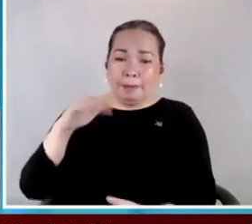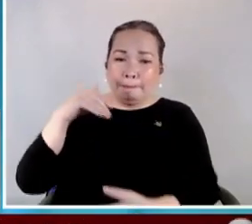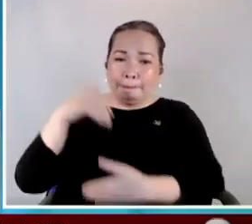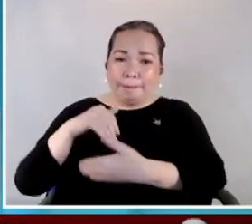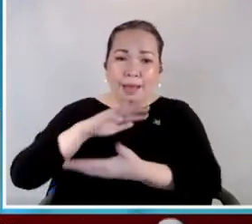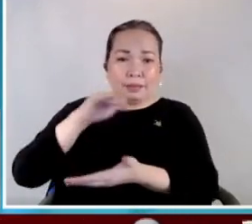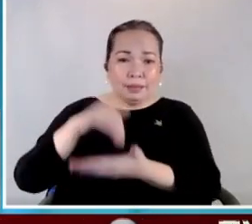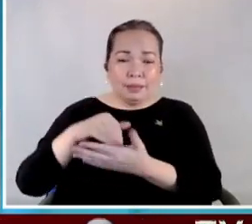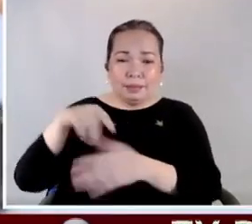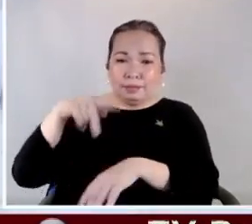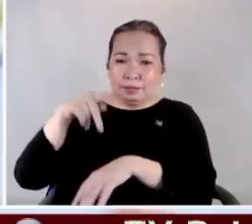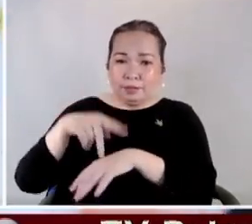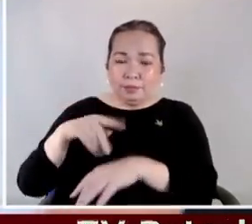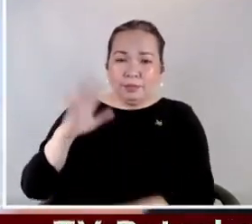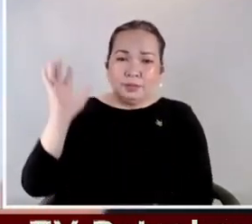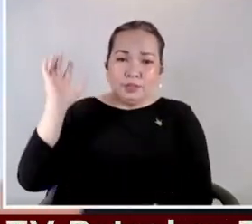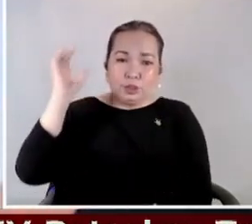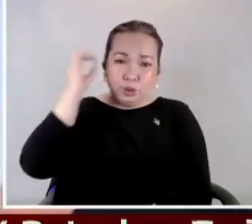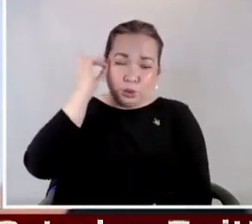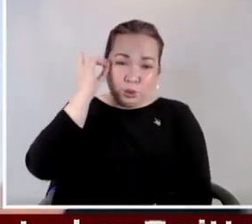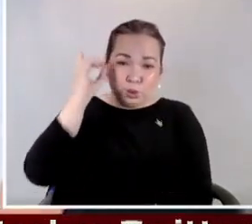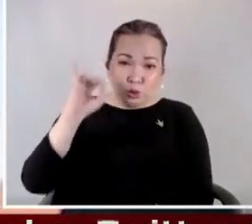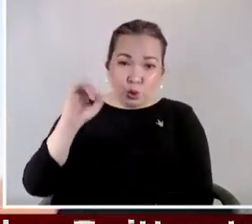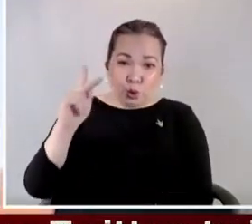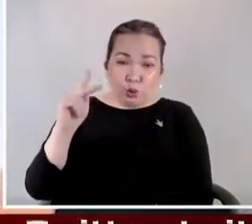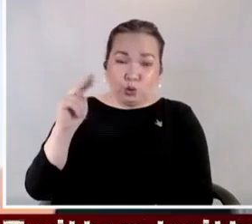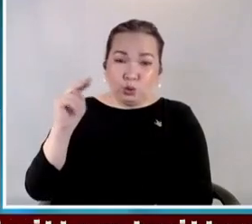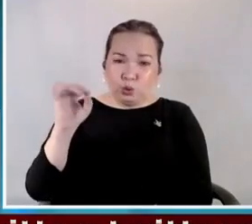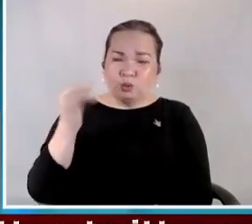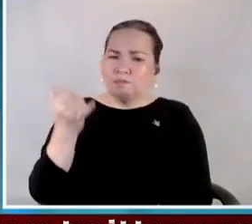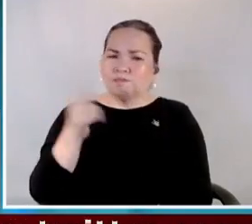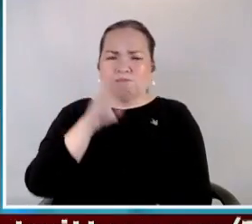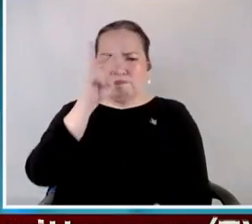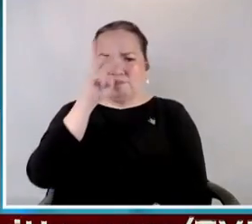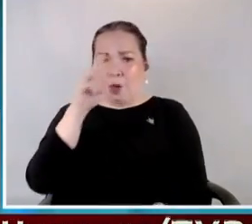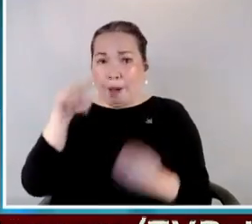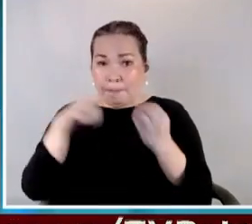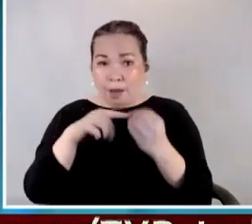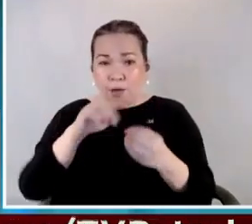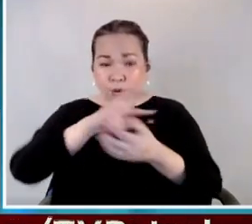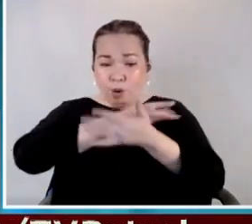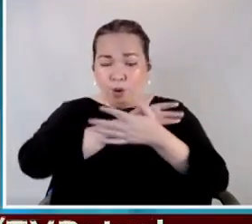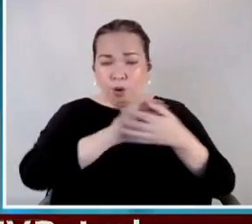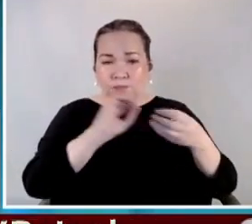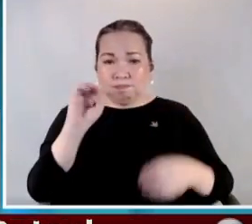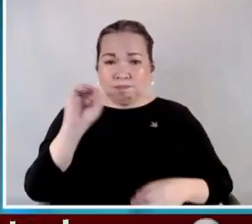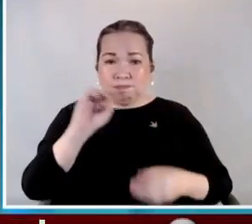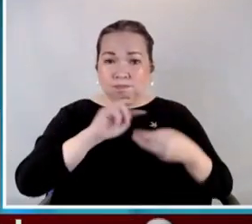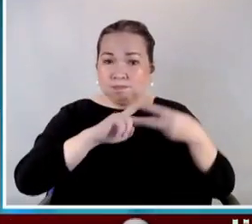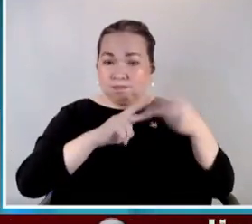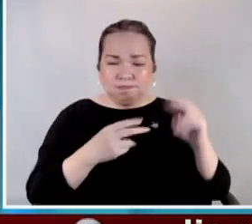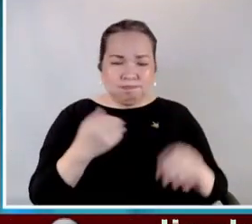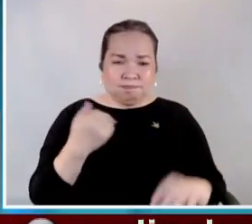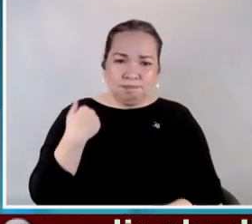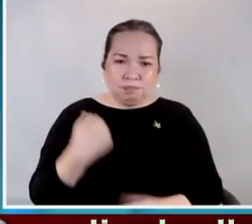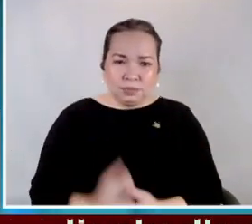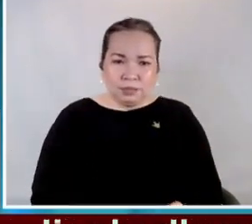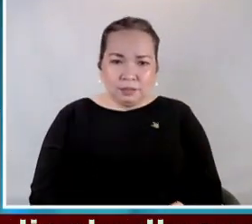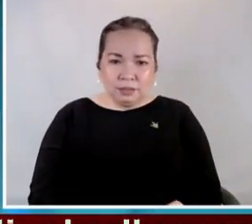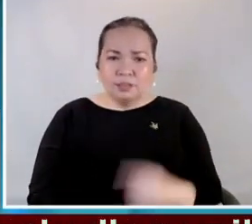Jokno, sa ngayon hindi sila nangangamba dahil sa Omicron. We will continue our accommodative monetary policy